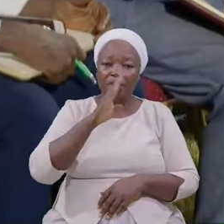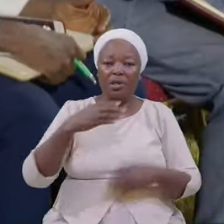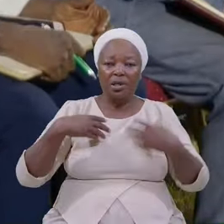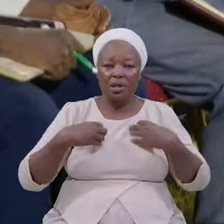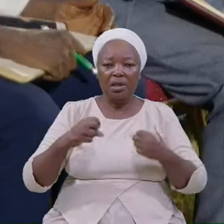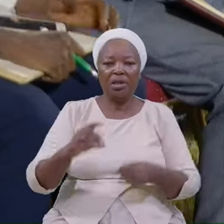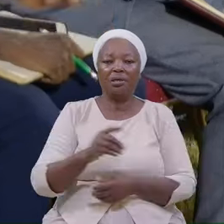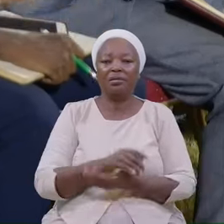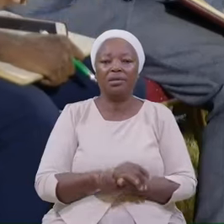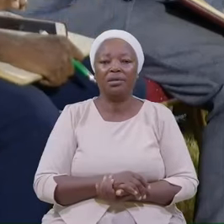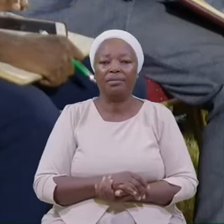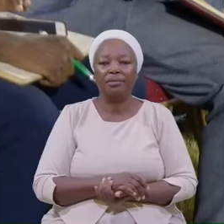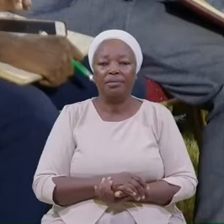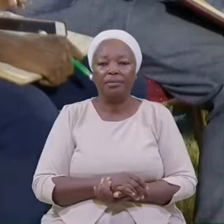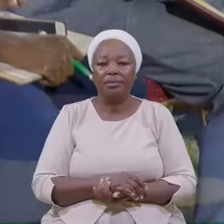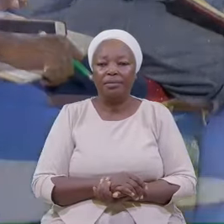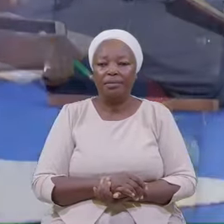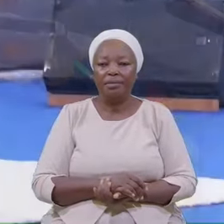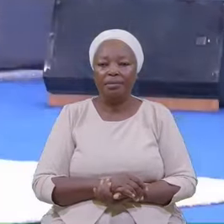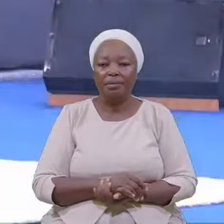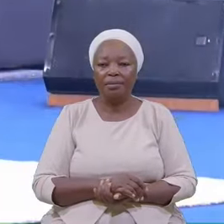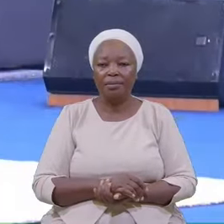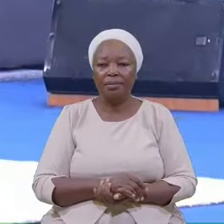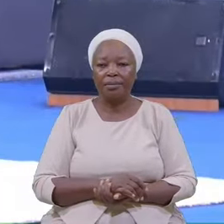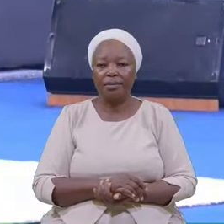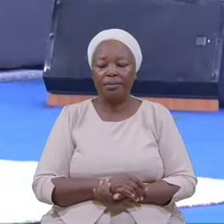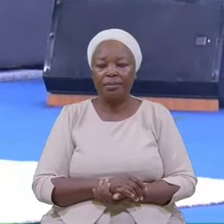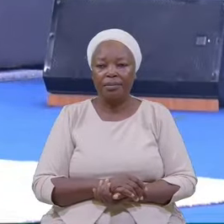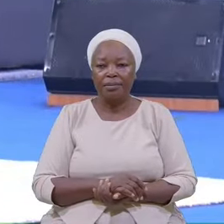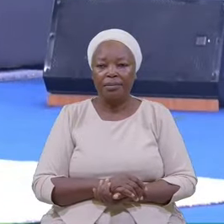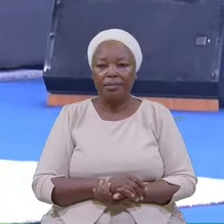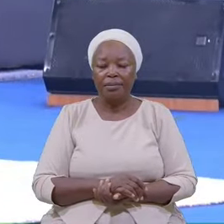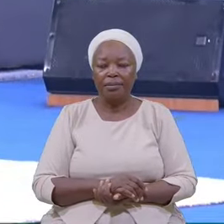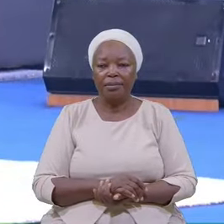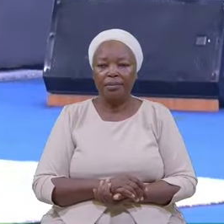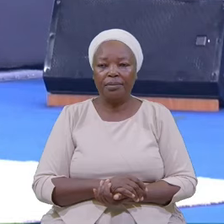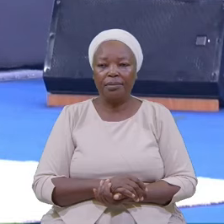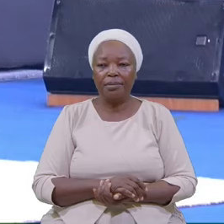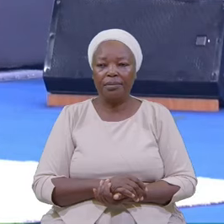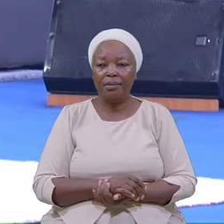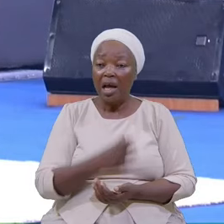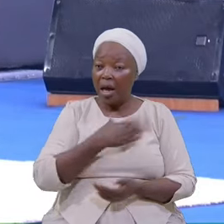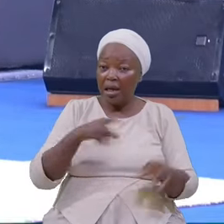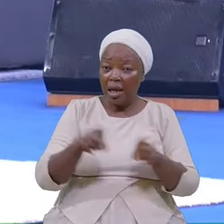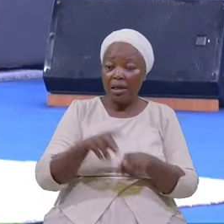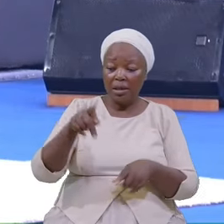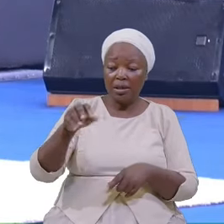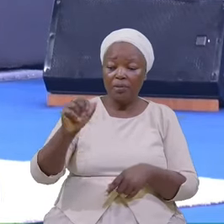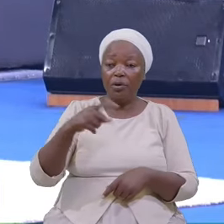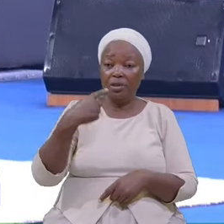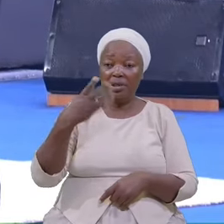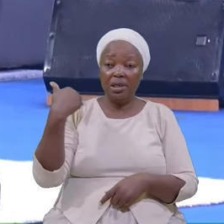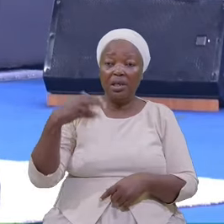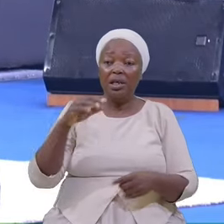l'expiation, l'homme là secouait la tête et Paul savait que celui-là sera guéri ce soir. And as Paul said, if you